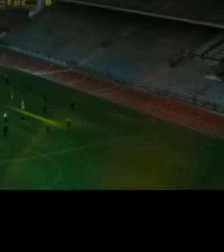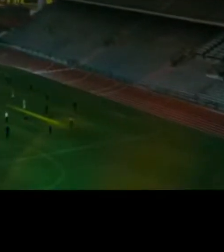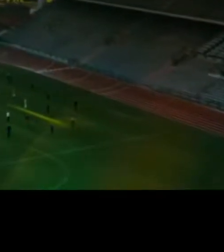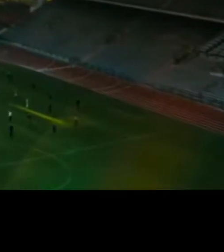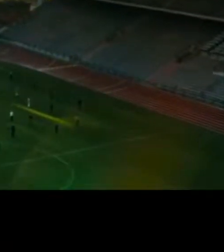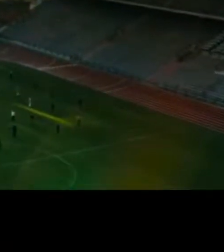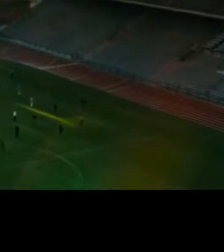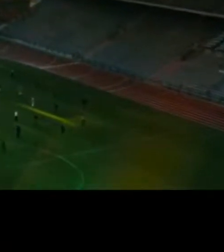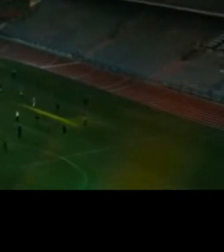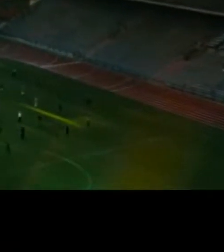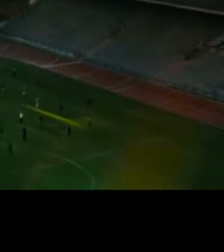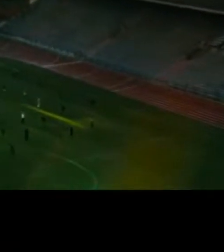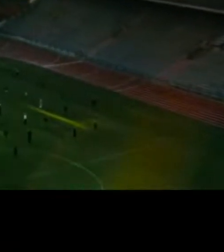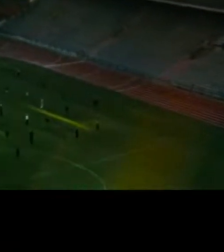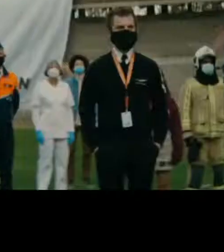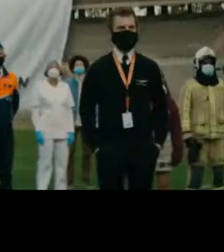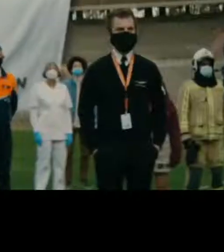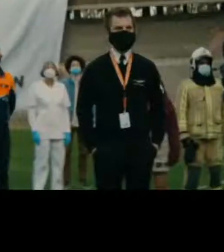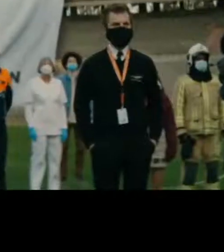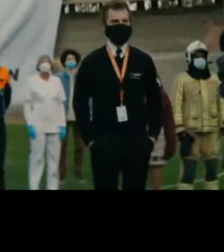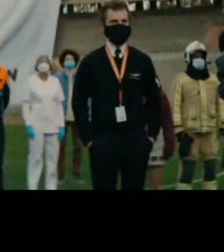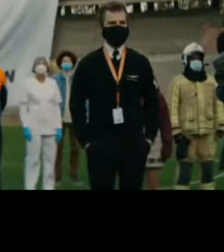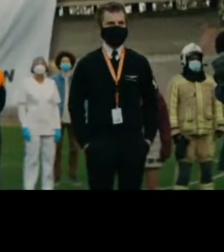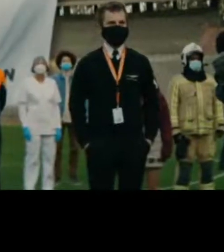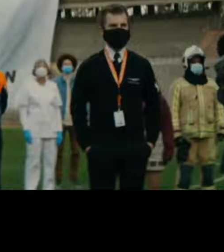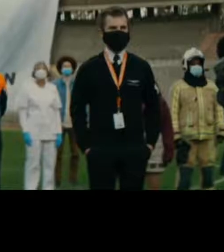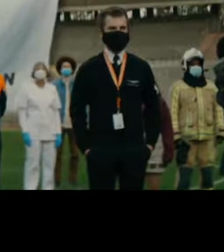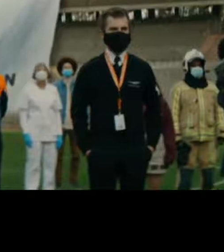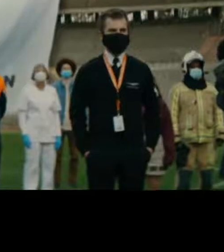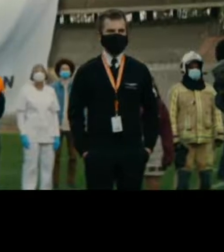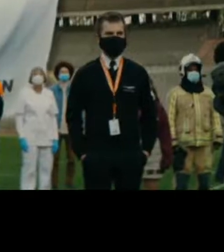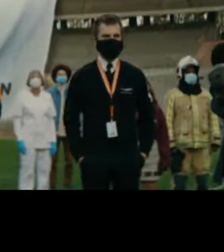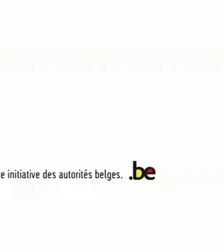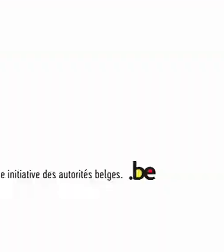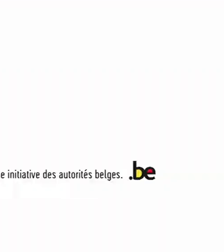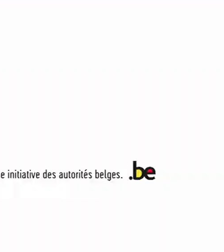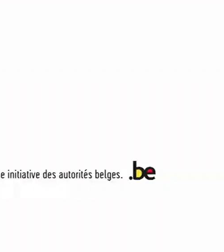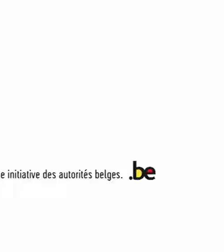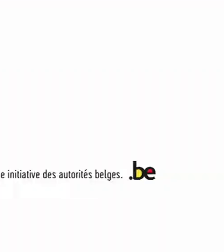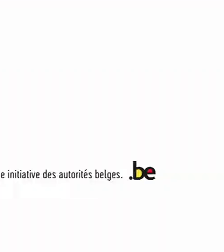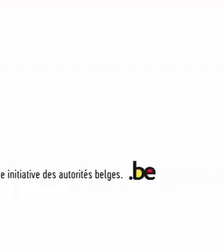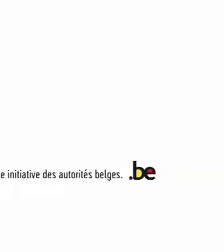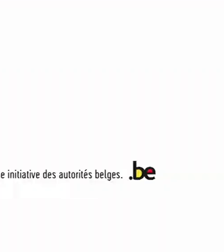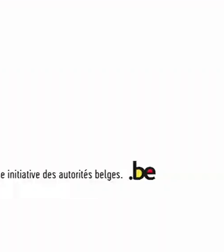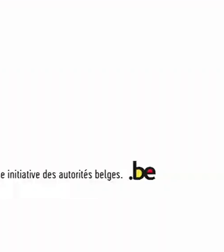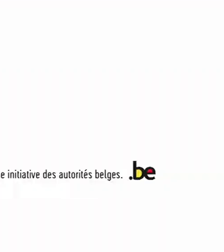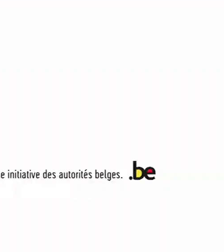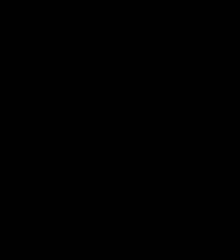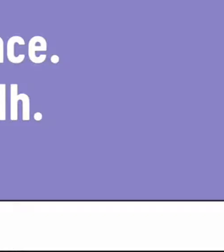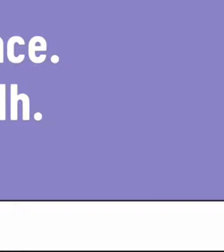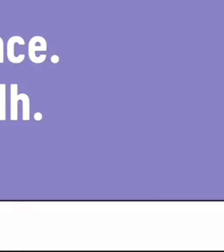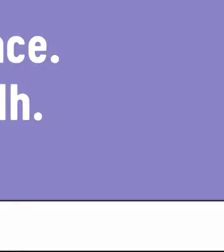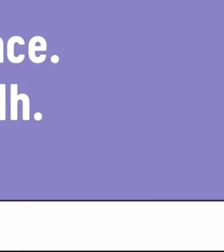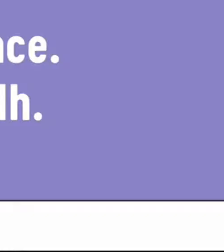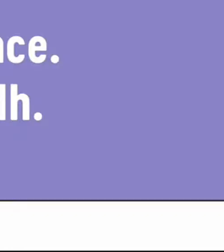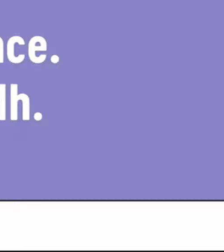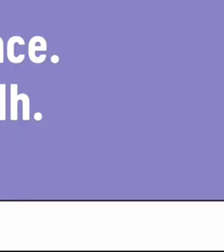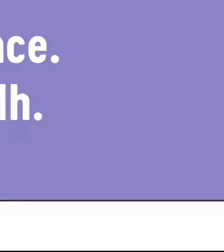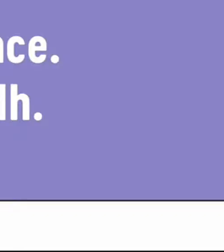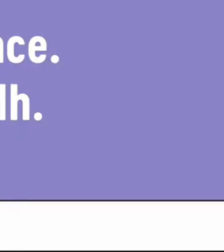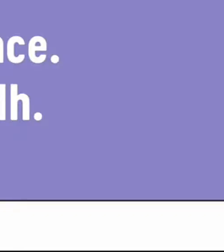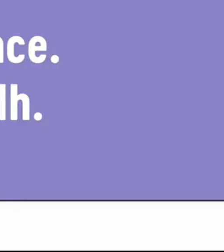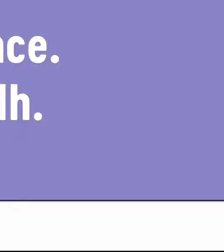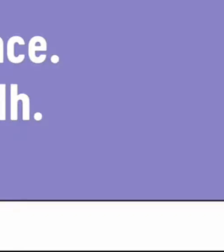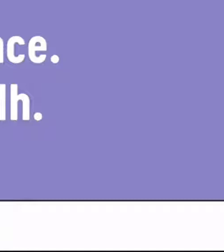Une équipe de 11 millions. Tous ensemble, pour vaincre le coronavirus. Om 11